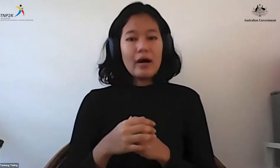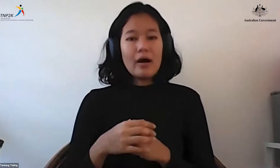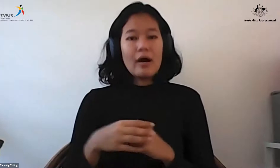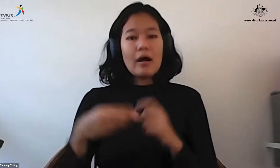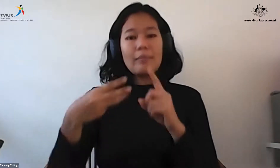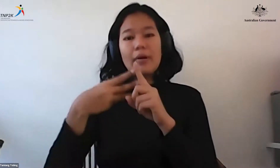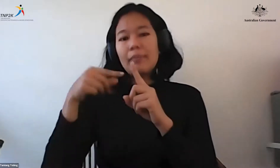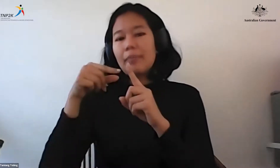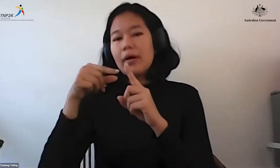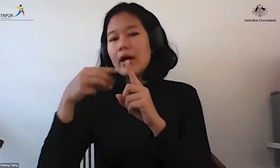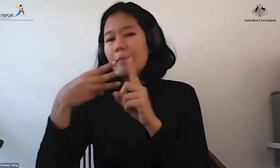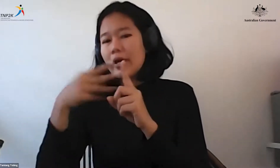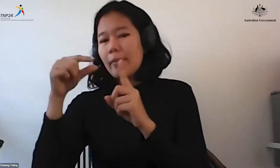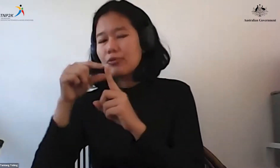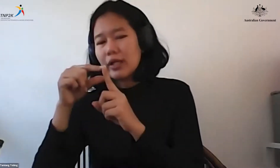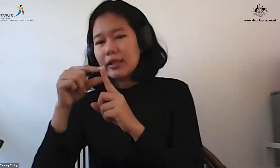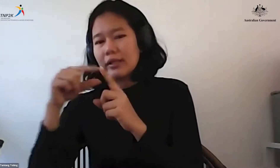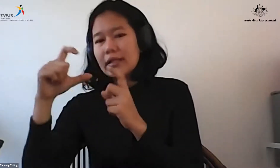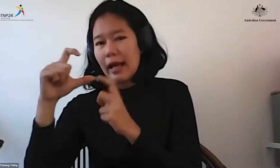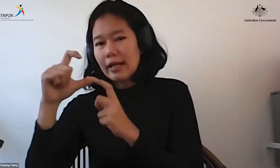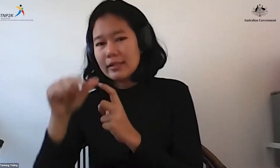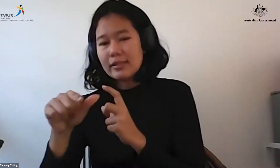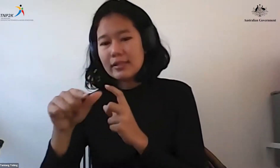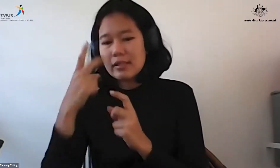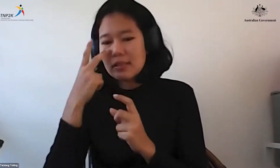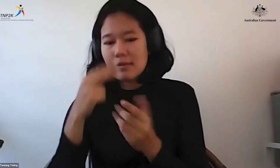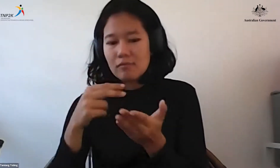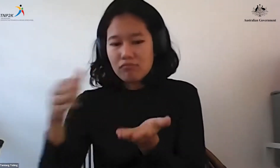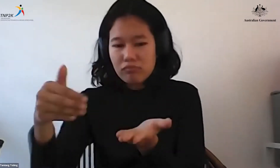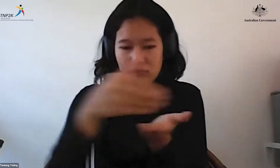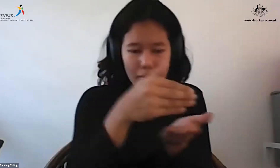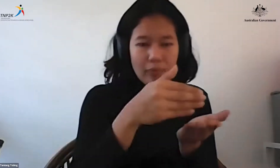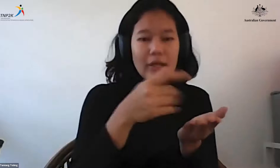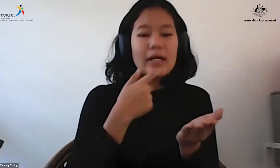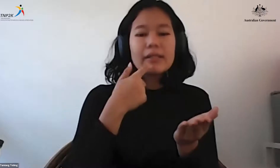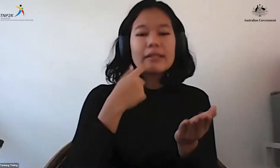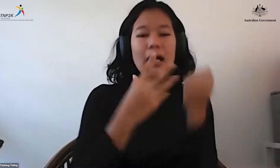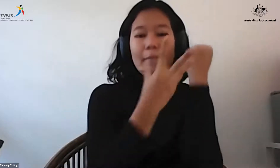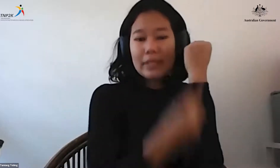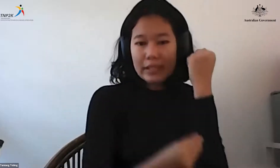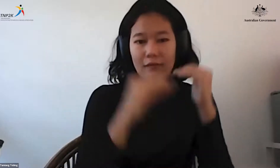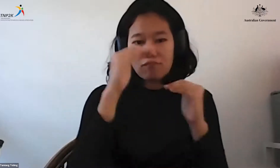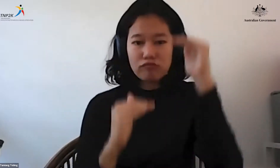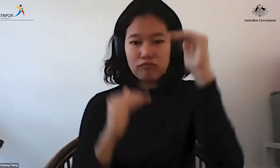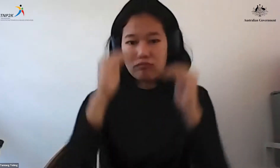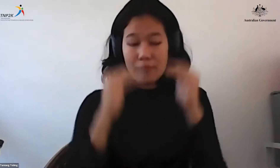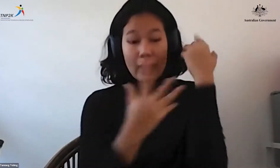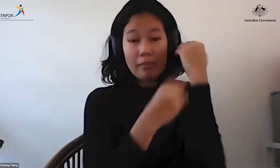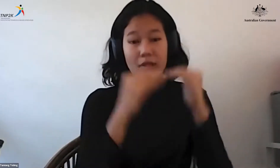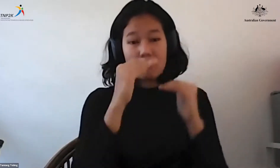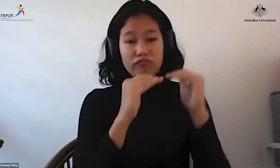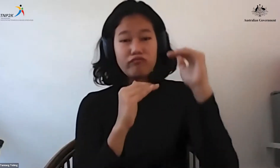angka kemiskinan ya dan juga ketimpangan. Angka kemiskinan kita naik ya secara nasional